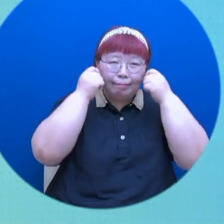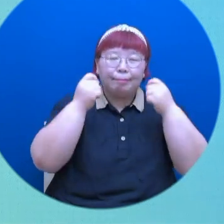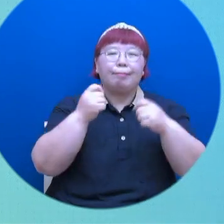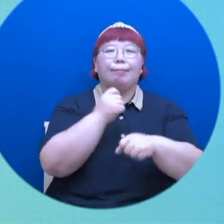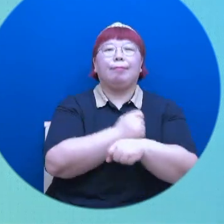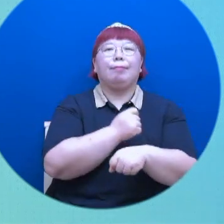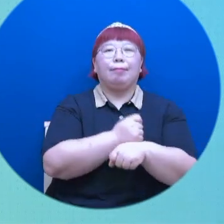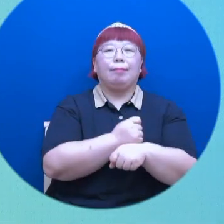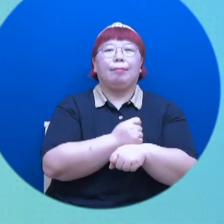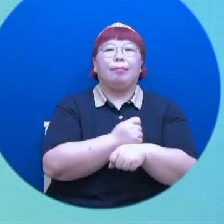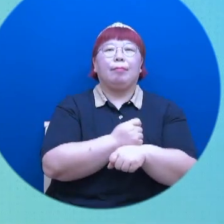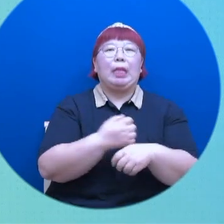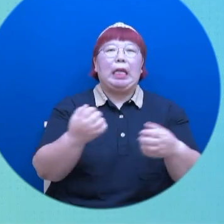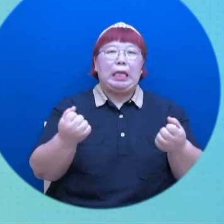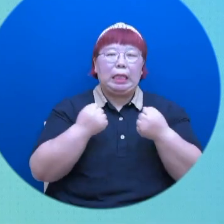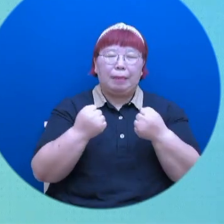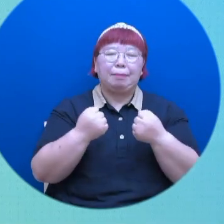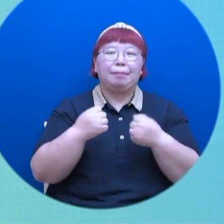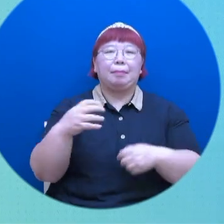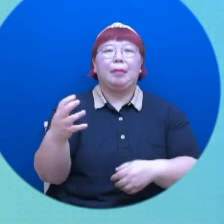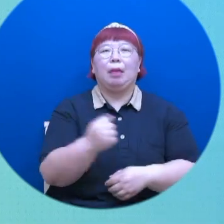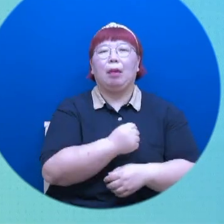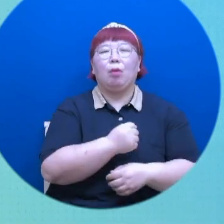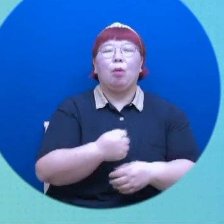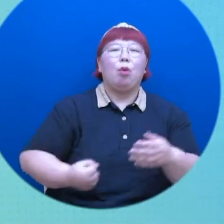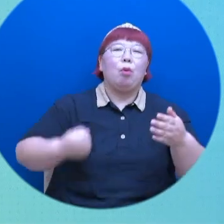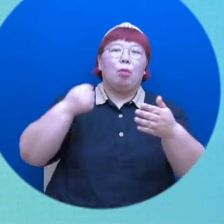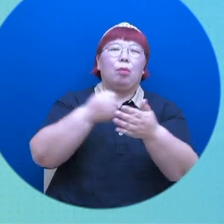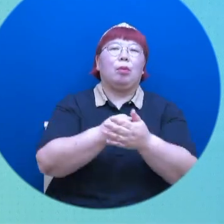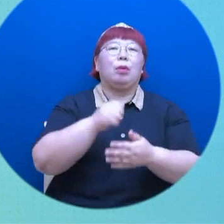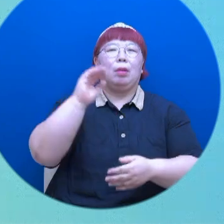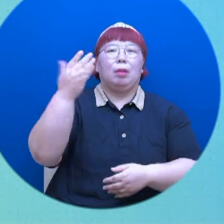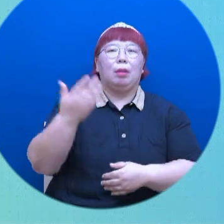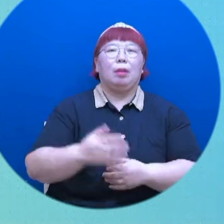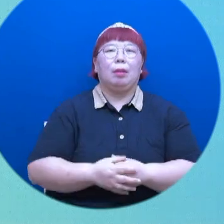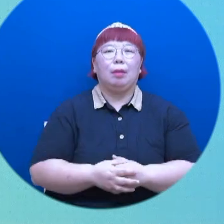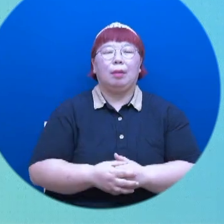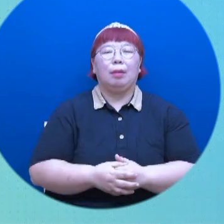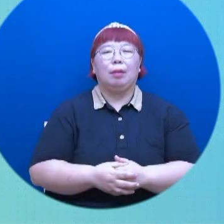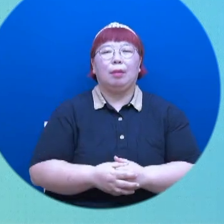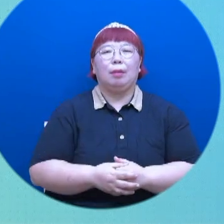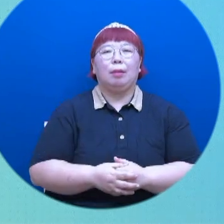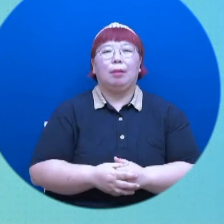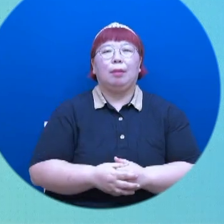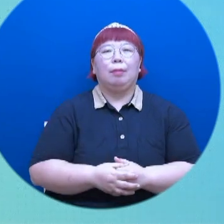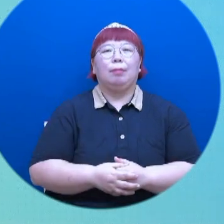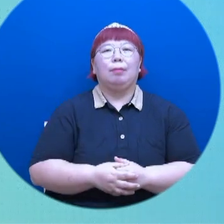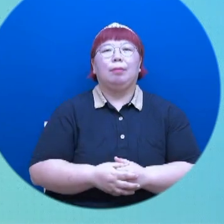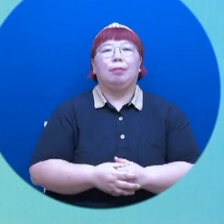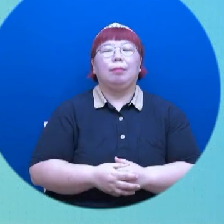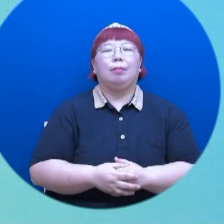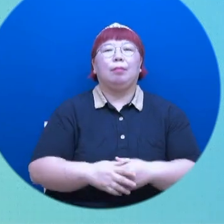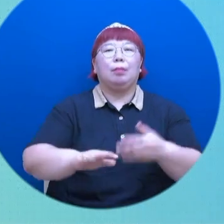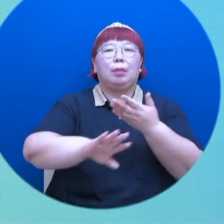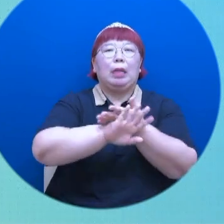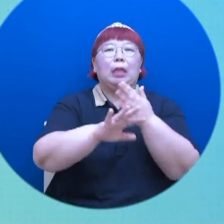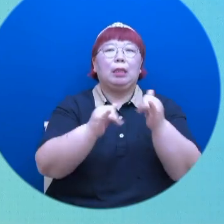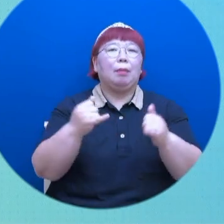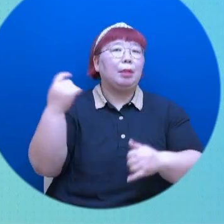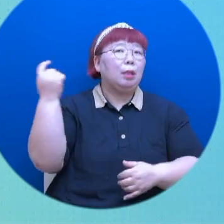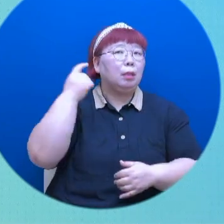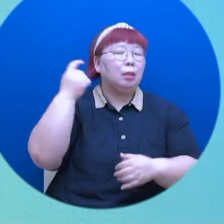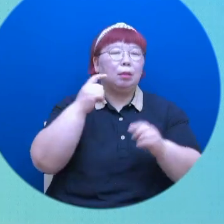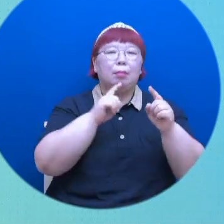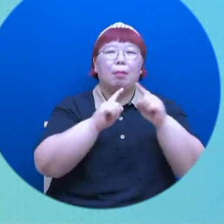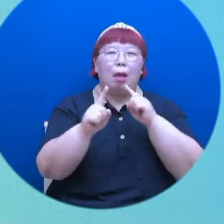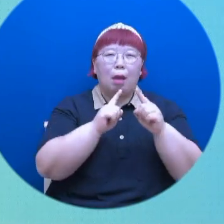하면서 힘을 내고 용기를 얻습니다. 다른 사람들에게 듣는 말과